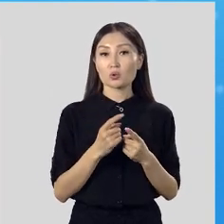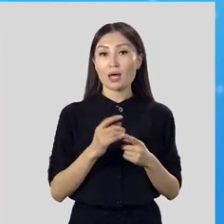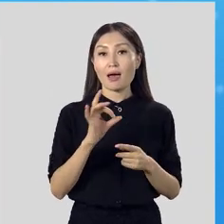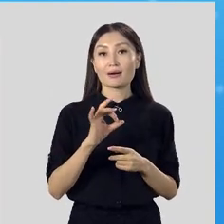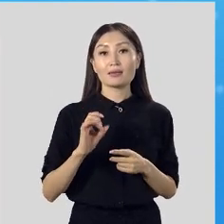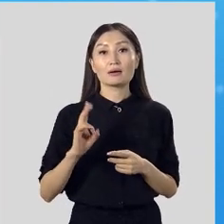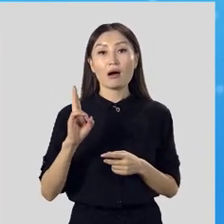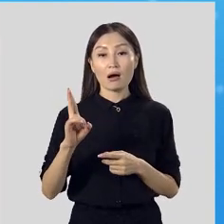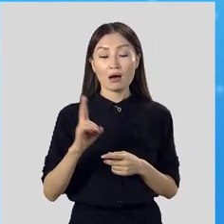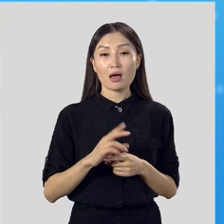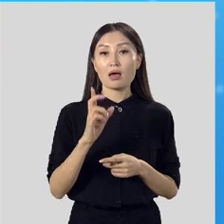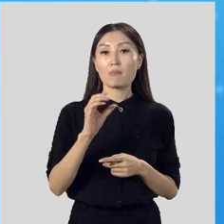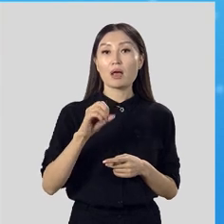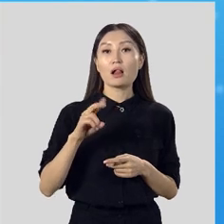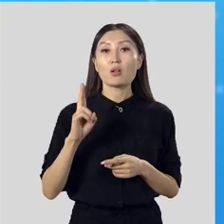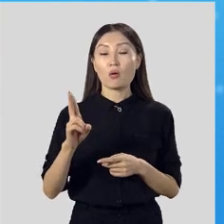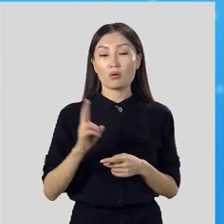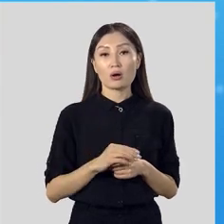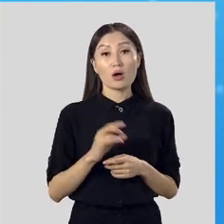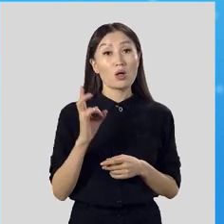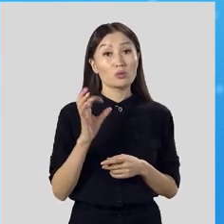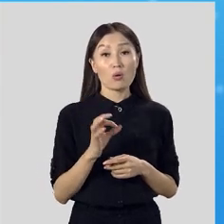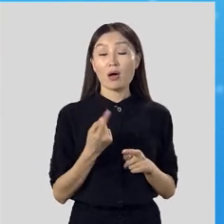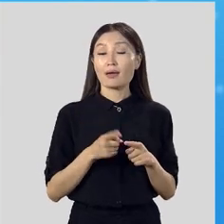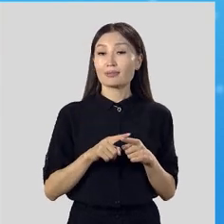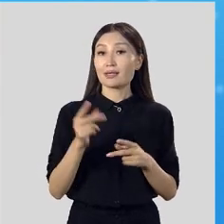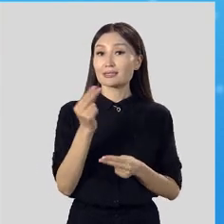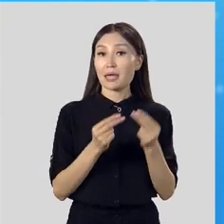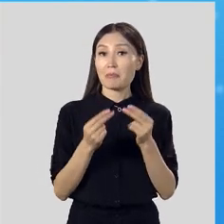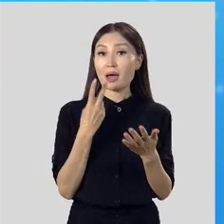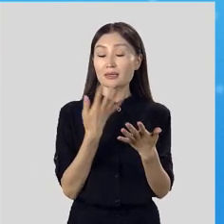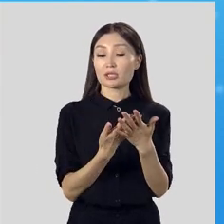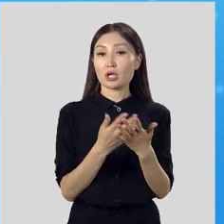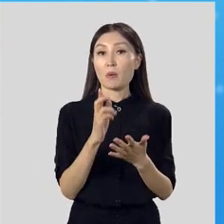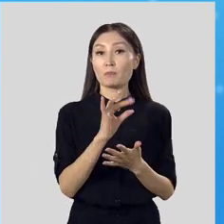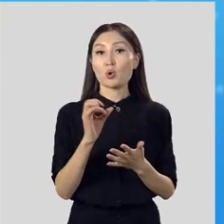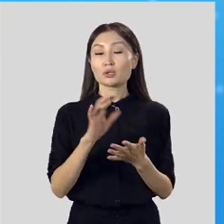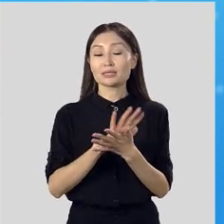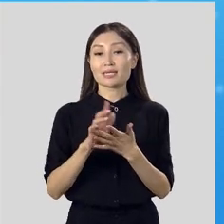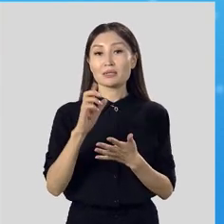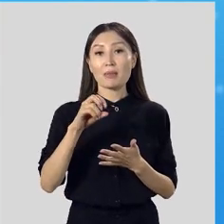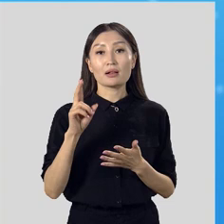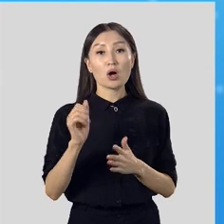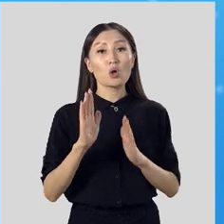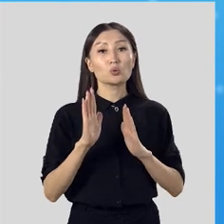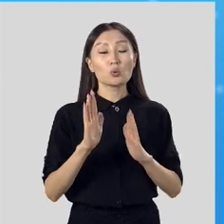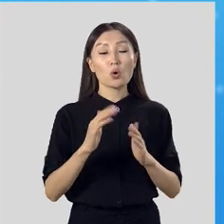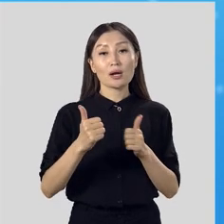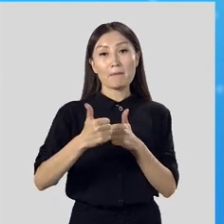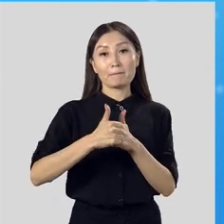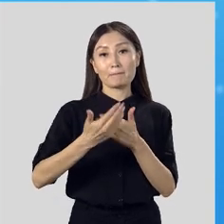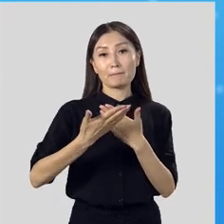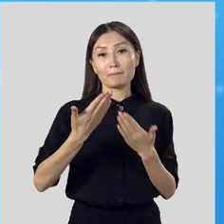информационная РНК, белок. Однако эта схема отражает биосинтез белка только